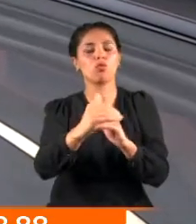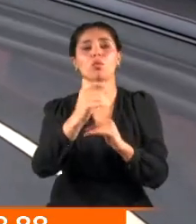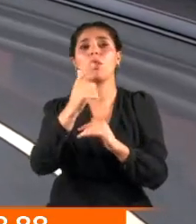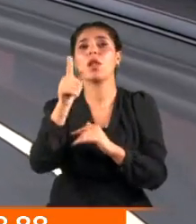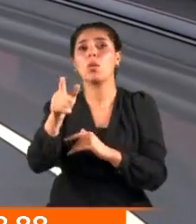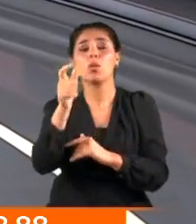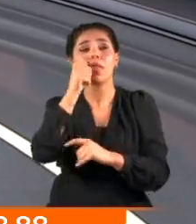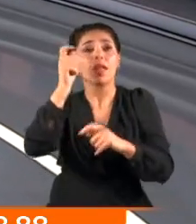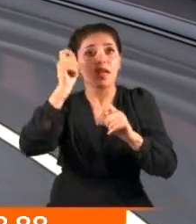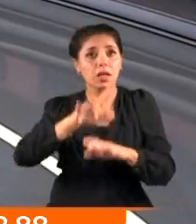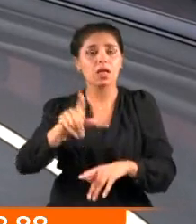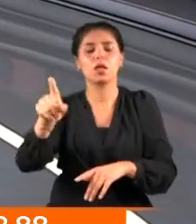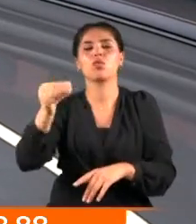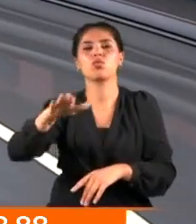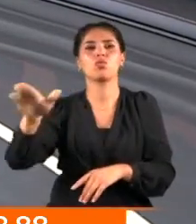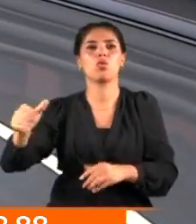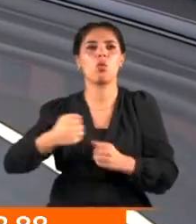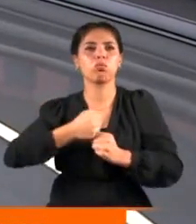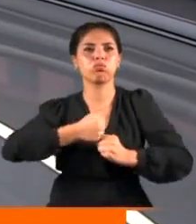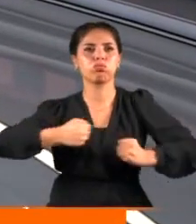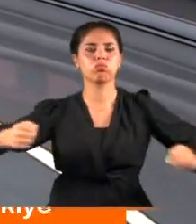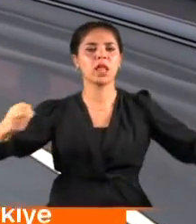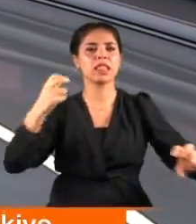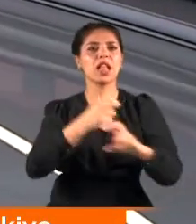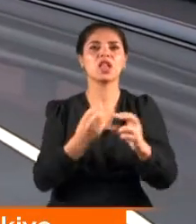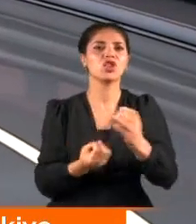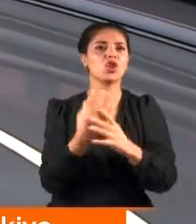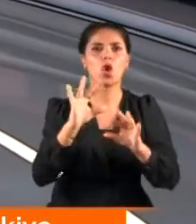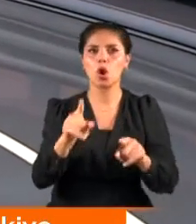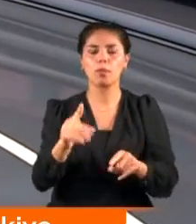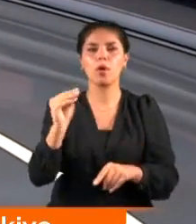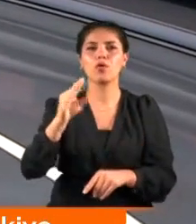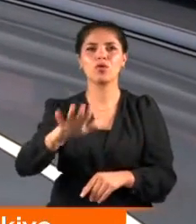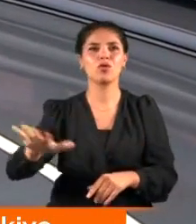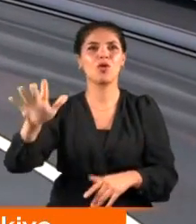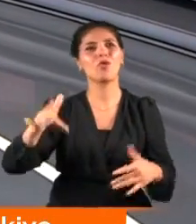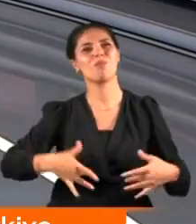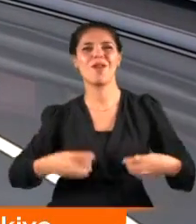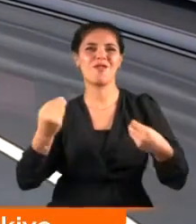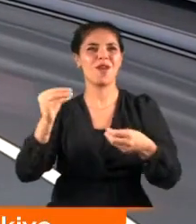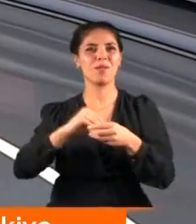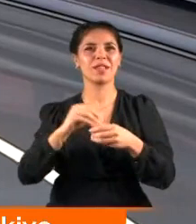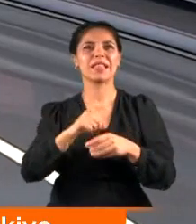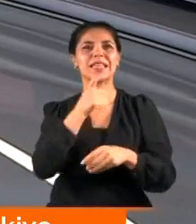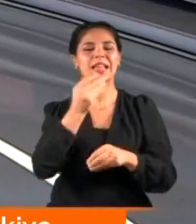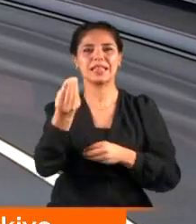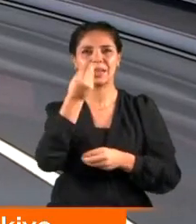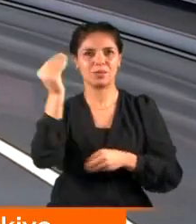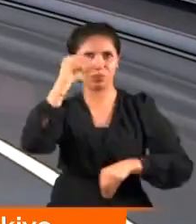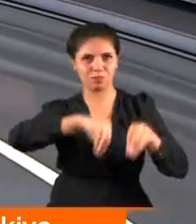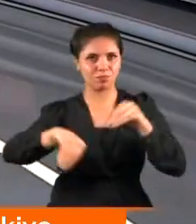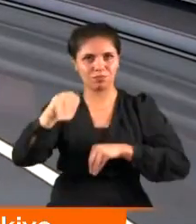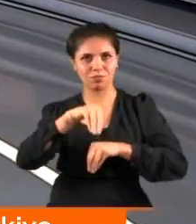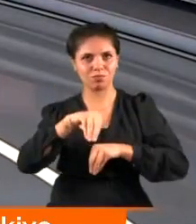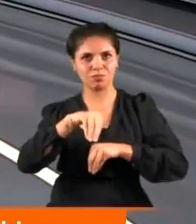o çantadan obezite çıkabilme tehlikesine karşı uyarıyor. Çocuğunuzun gönlünü hoş etmek isterken seçeceğiniz yanlış yiyecekler geri